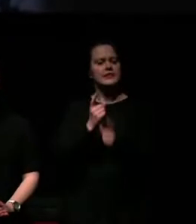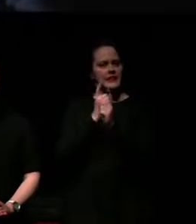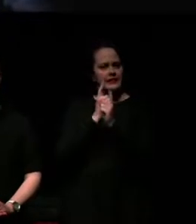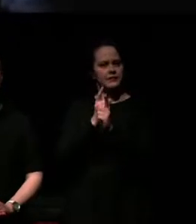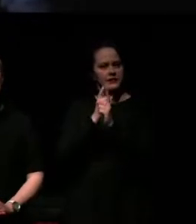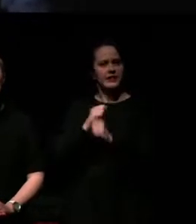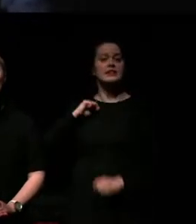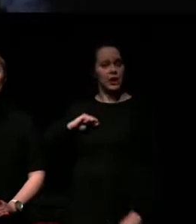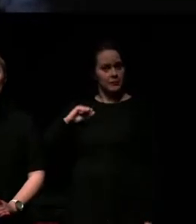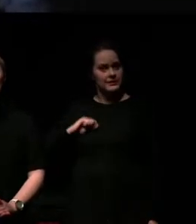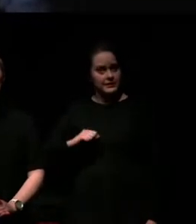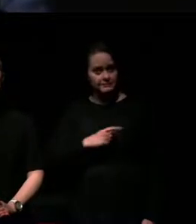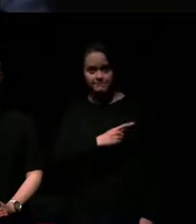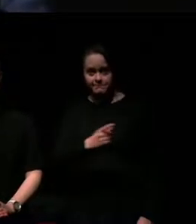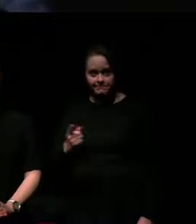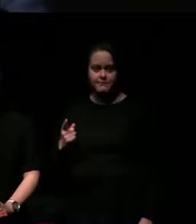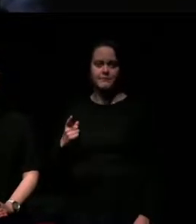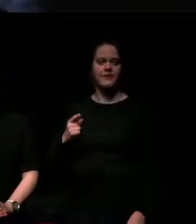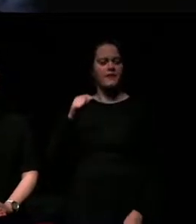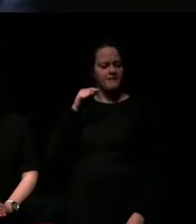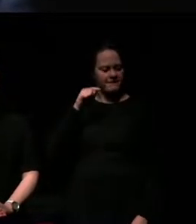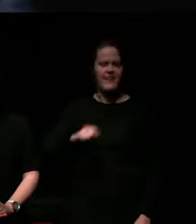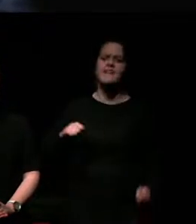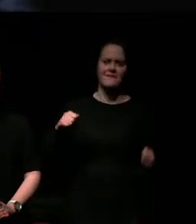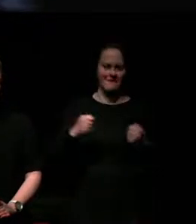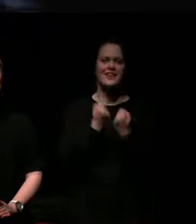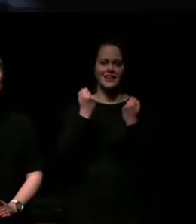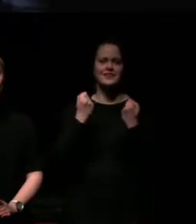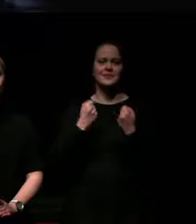seg som samisk, det skal feires.